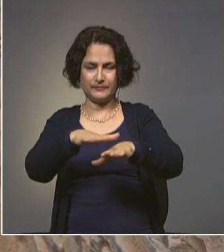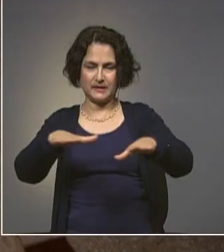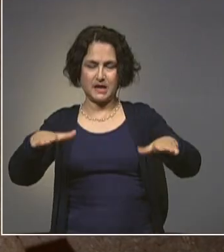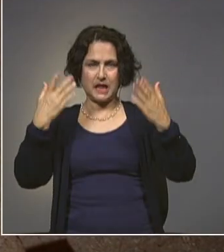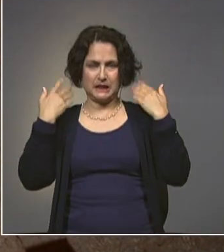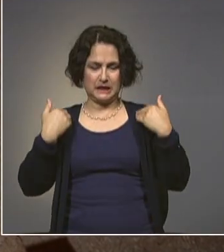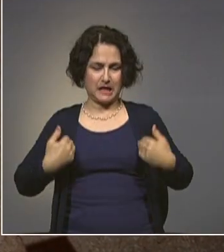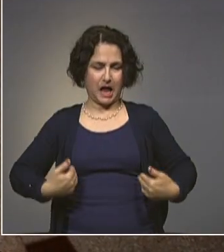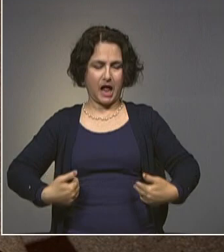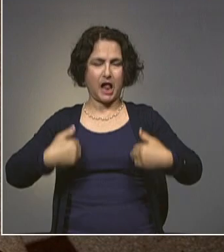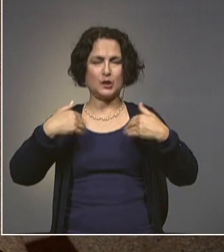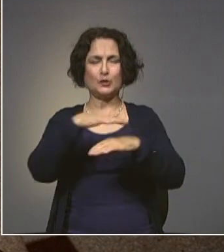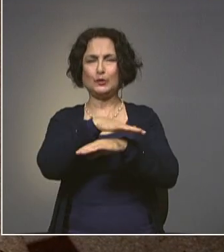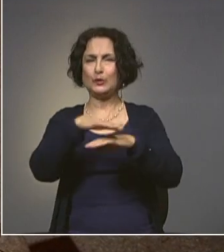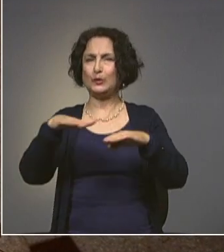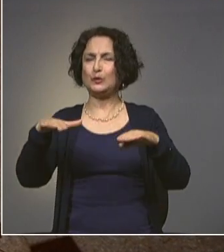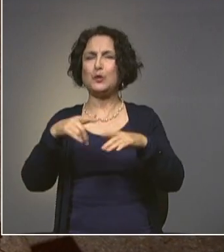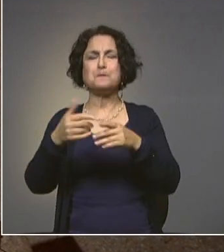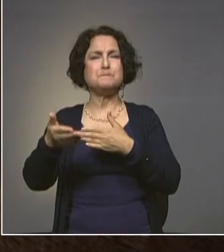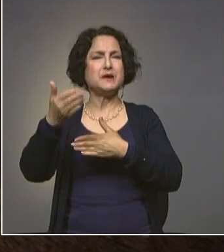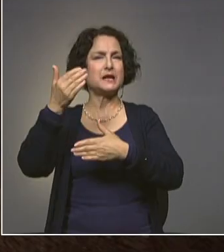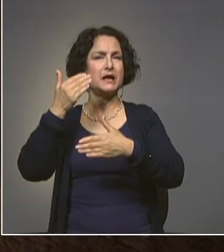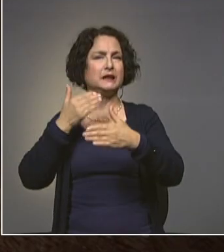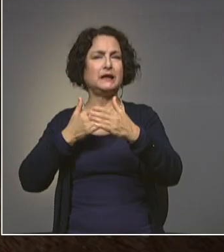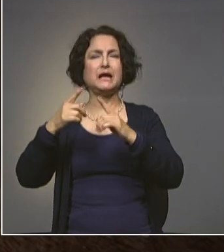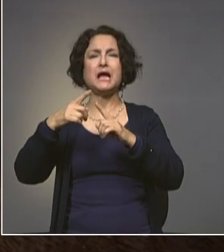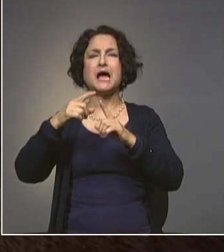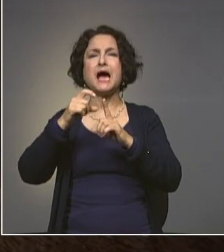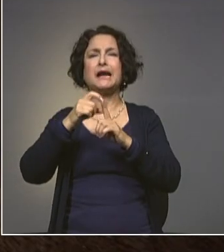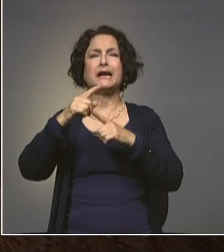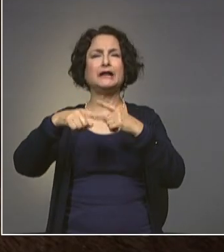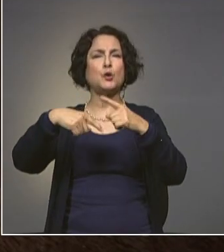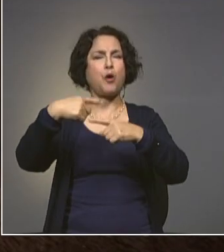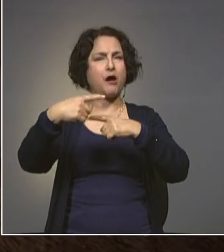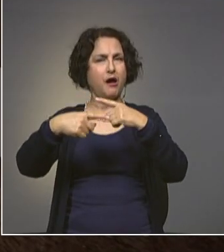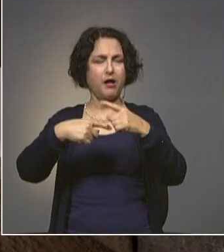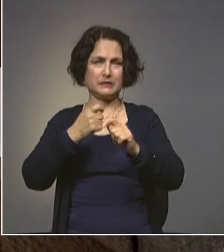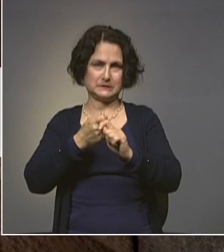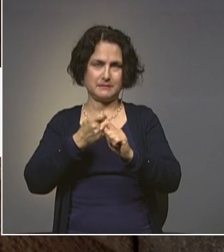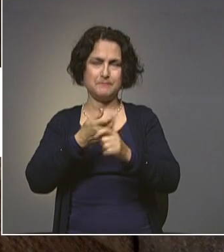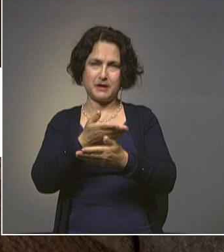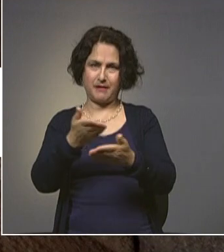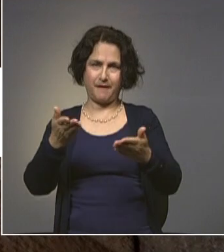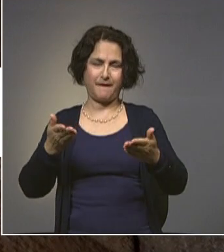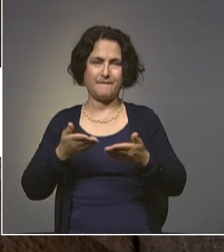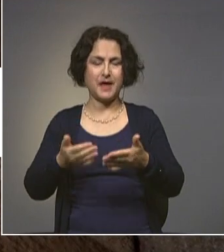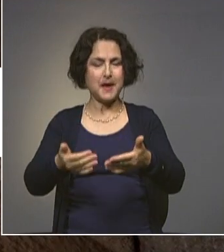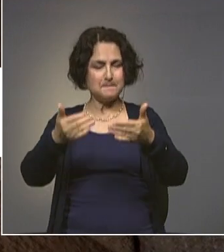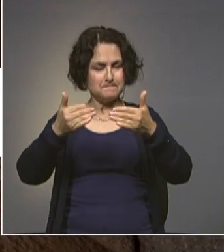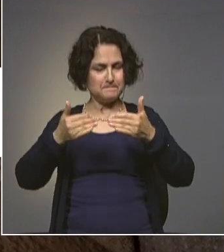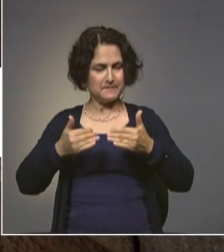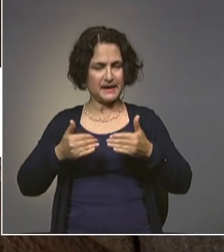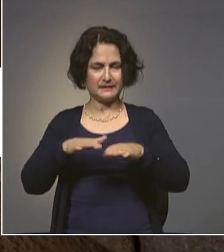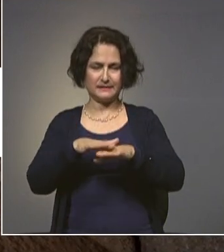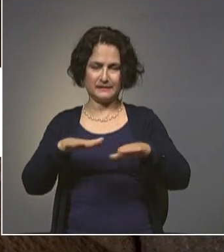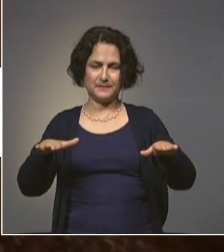тялото преди извършването на древните ритуали. Има стъпало след входа на гробната камера пред ложето, което стъпва